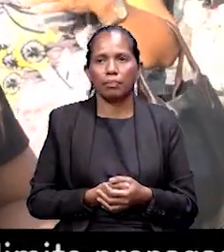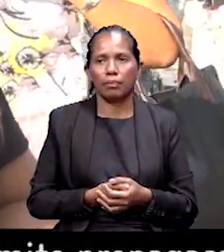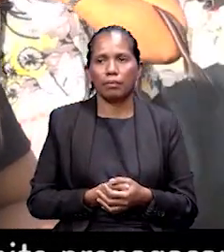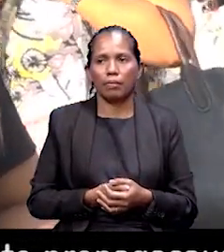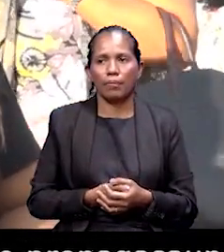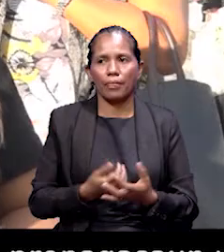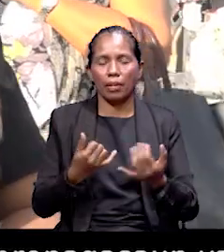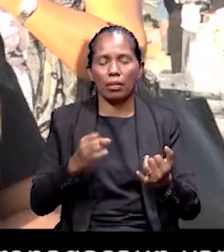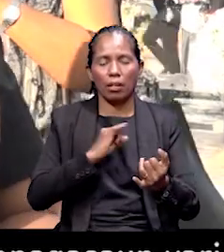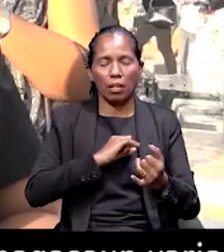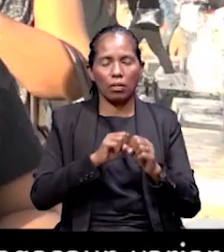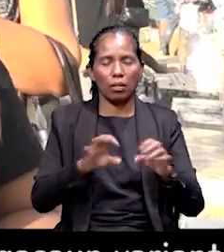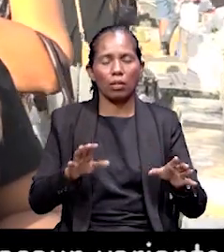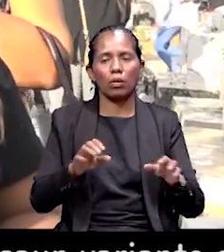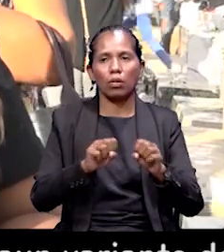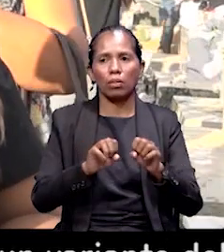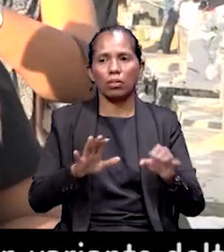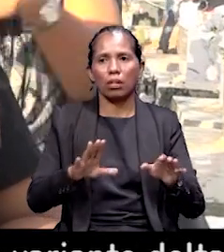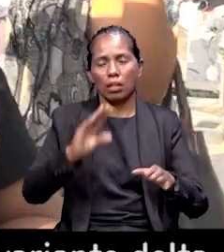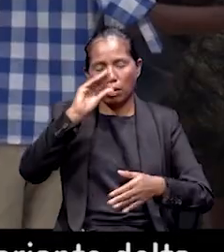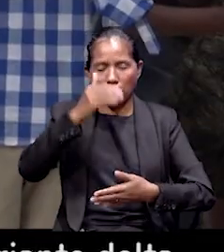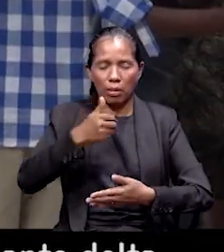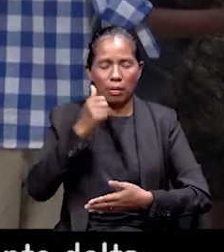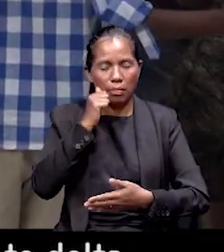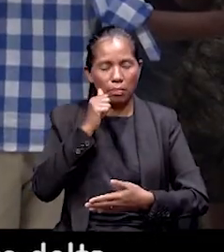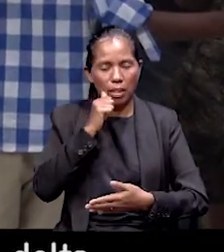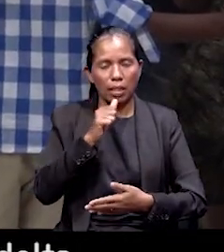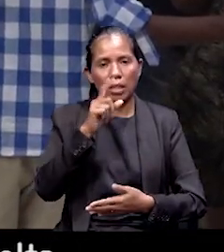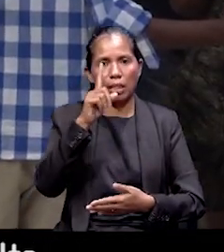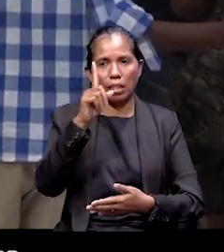dada ng lakon ni husi ke lahau, ho hau nuang mani do hau nuang feto hakia kidam.